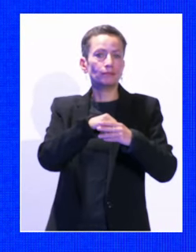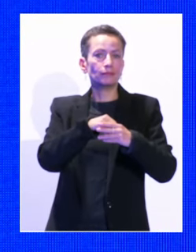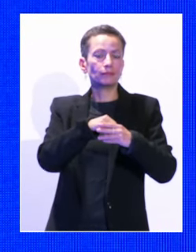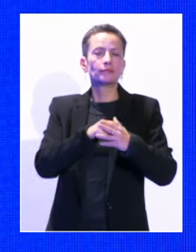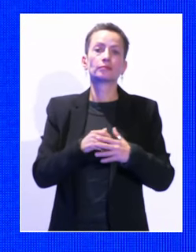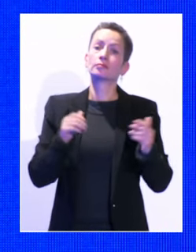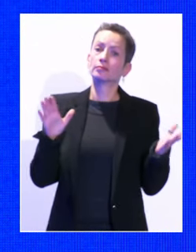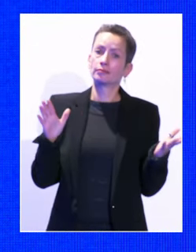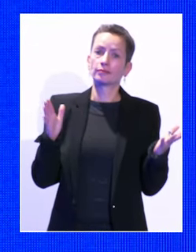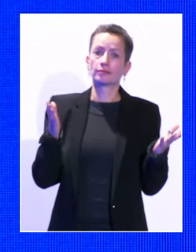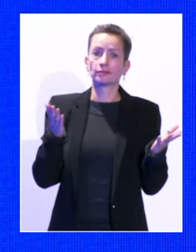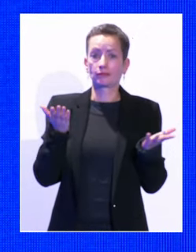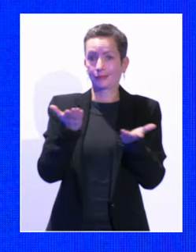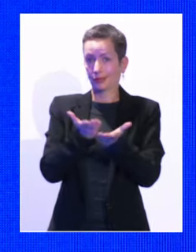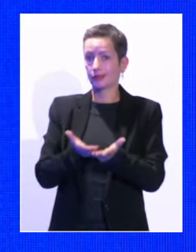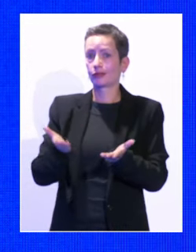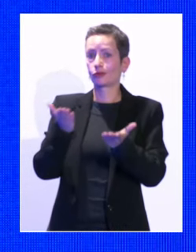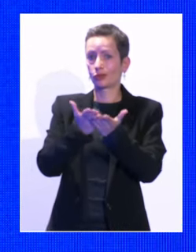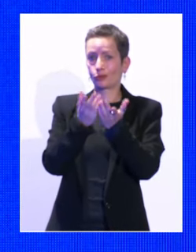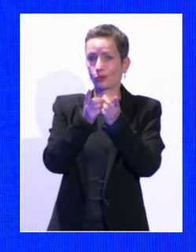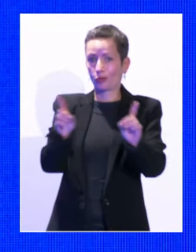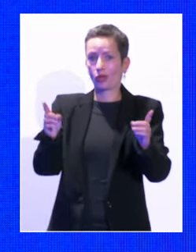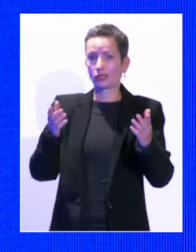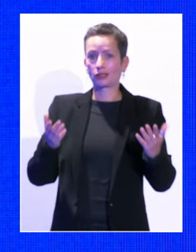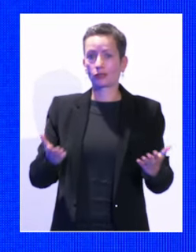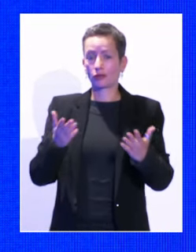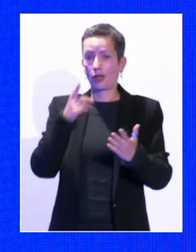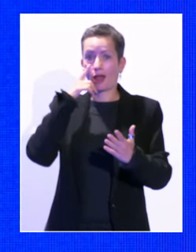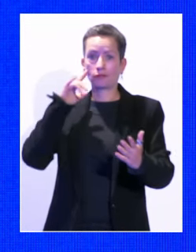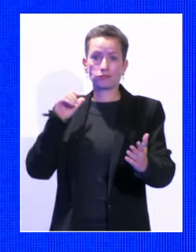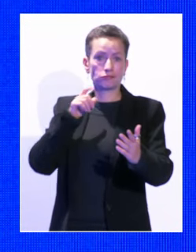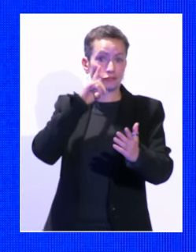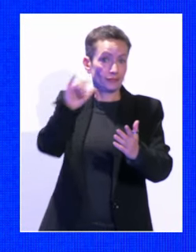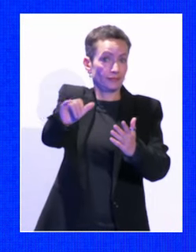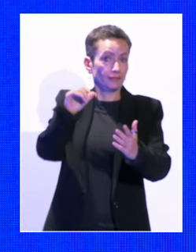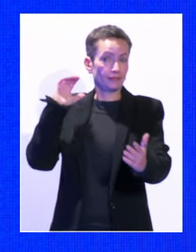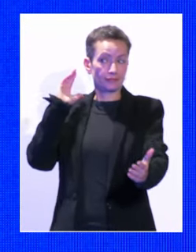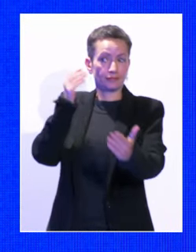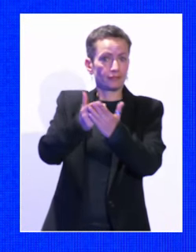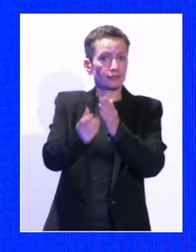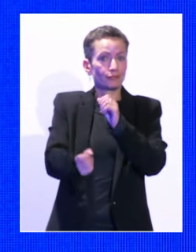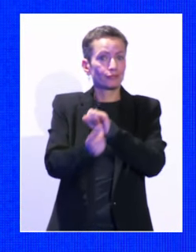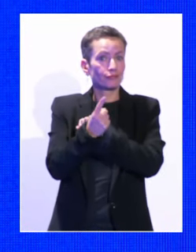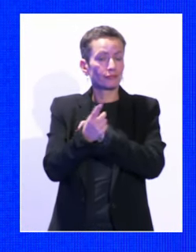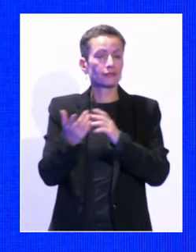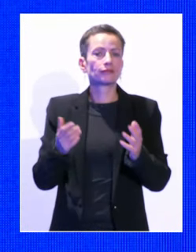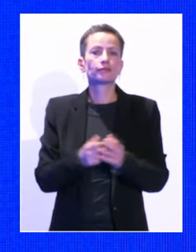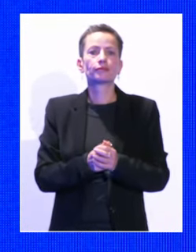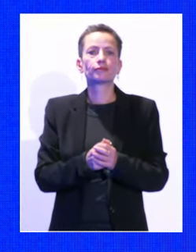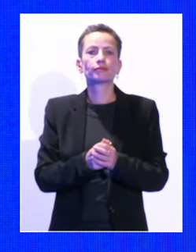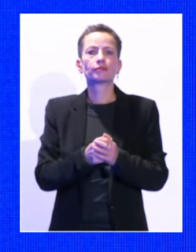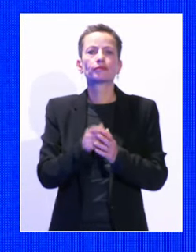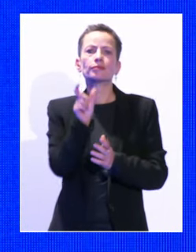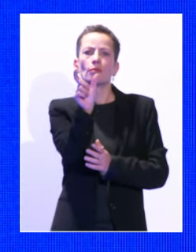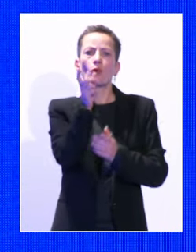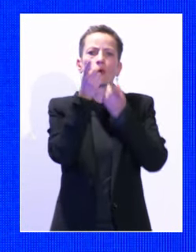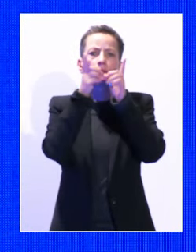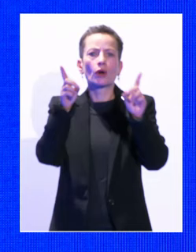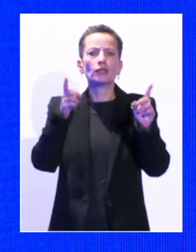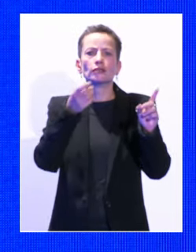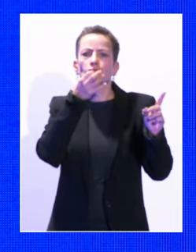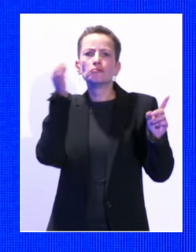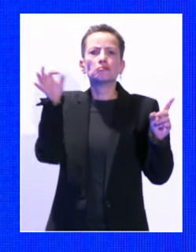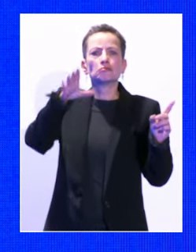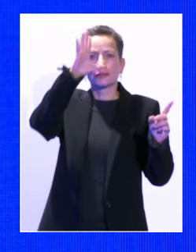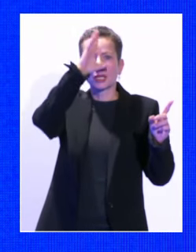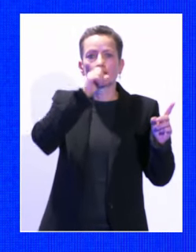Mais nous sommes dans une situation démocratique inédite. Je n'emploie pas le mot démocratie au hasard. Comme tout le monde